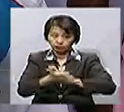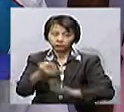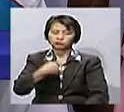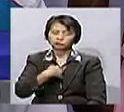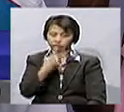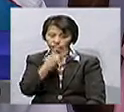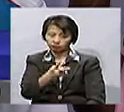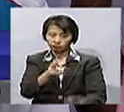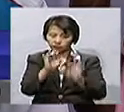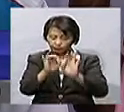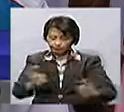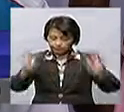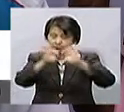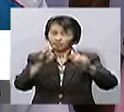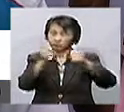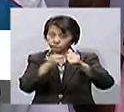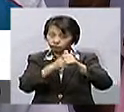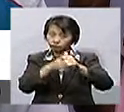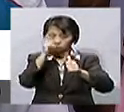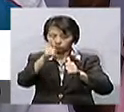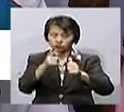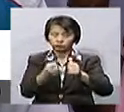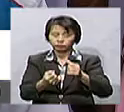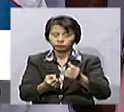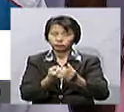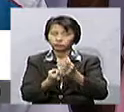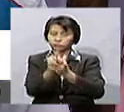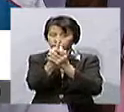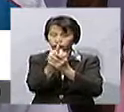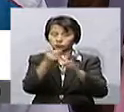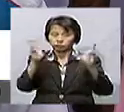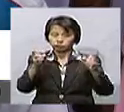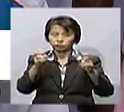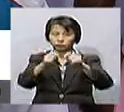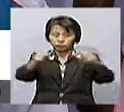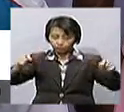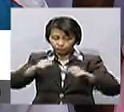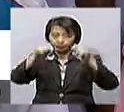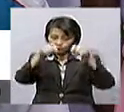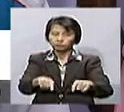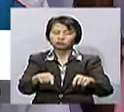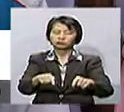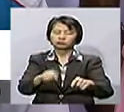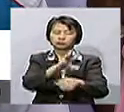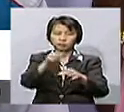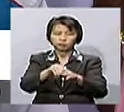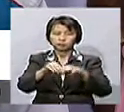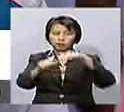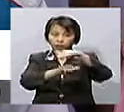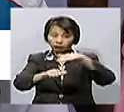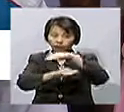melihat keutamaan kita ialah membangkitkan isu-isu yang setempat, yang melibatkan